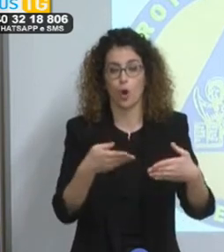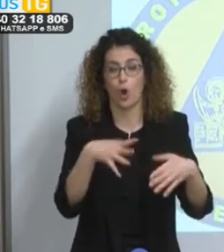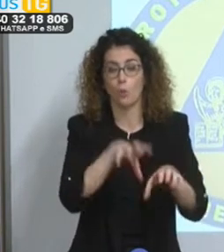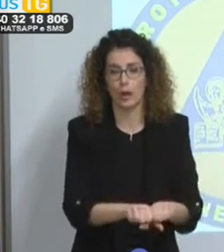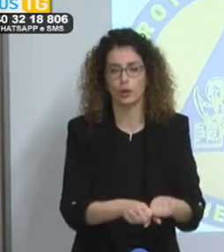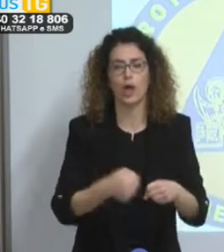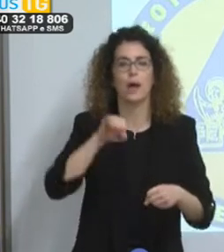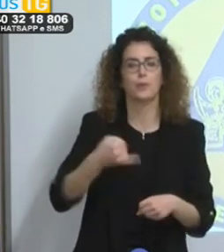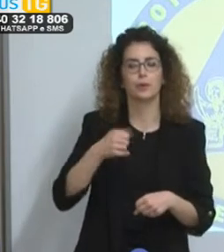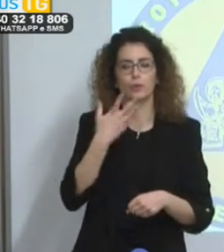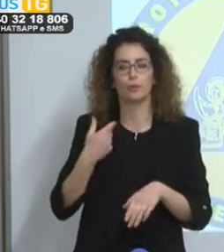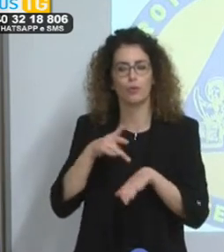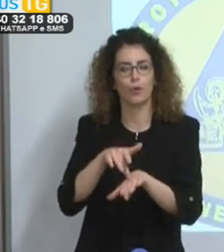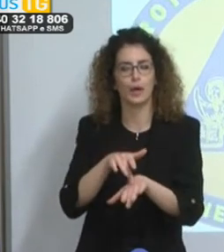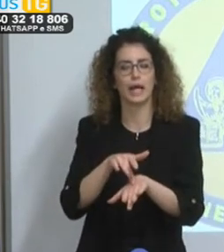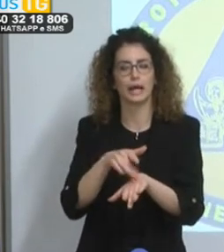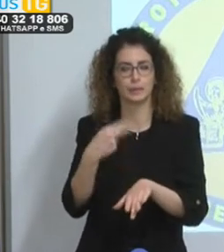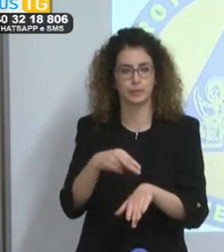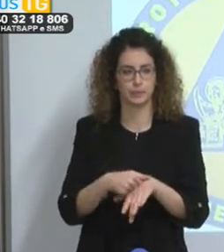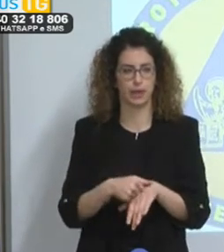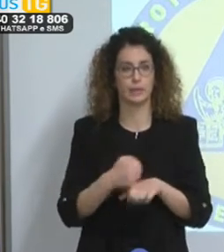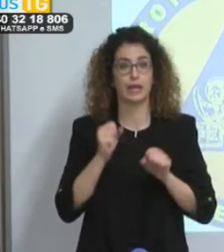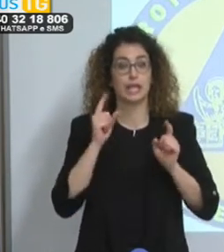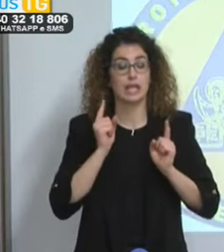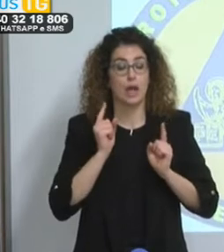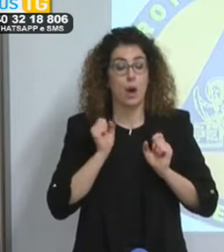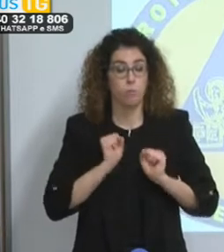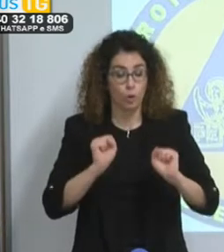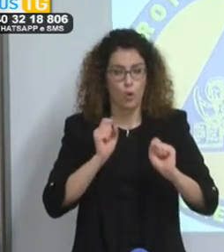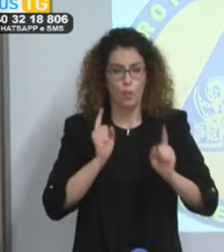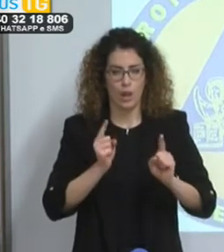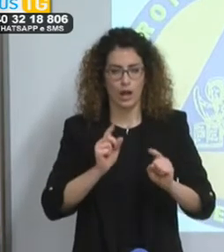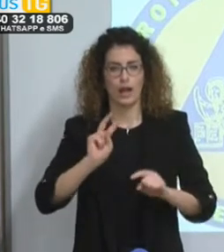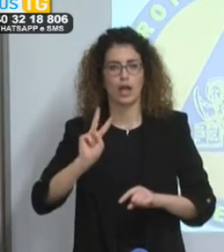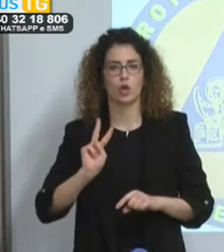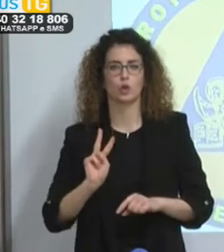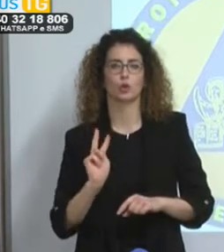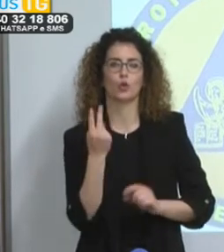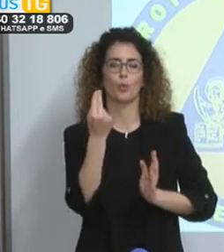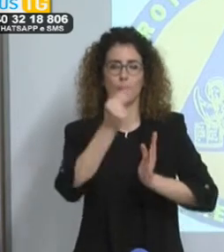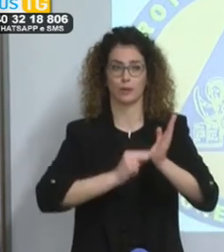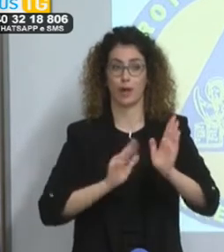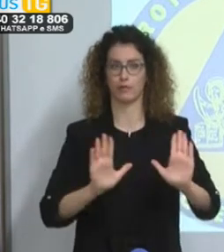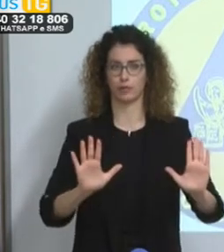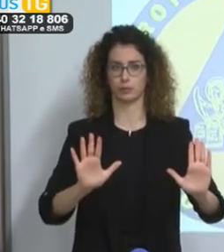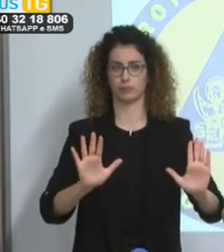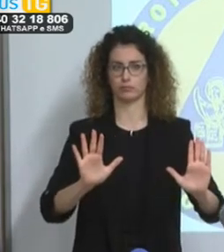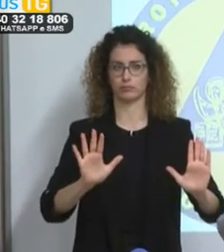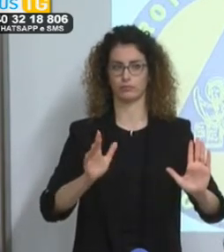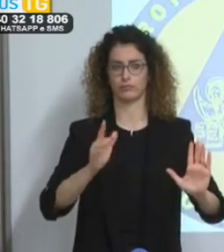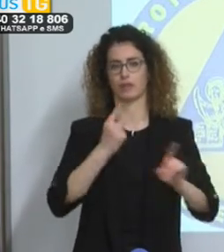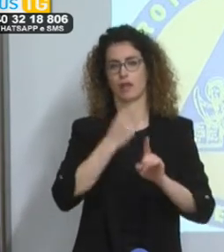facciamo possibile, avremo una doppia prenotazione in scheda, però fermi tutti dalla prossima settimana quando vi diciamo